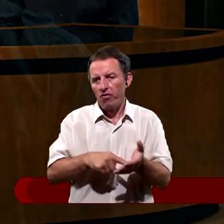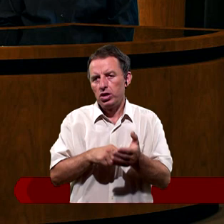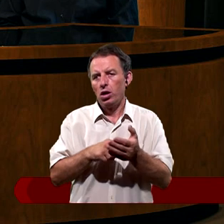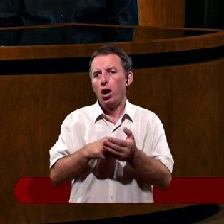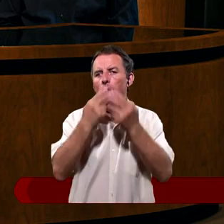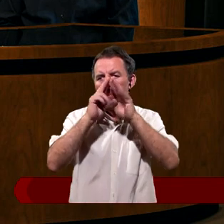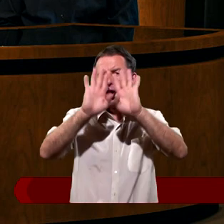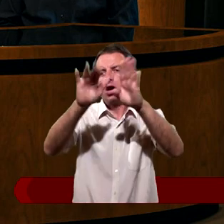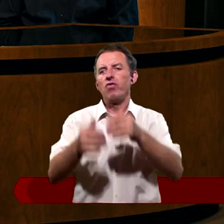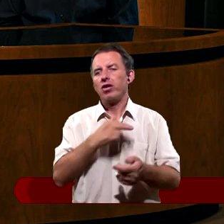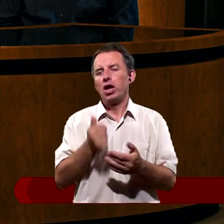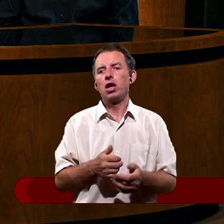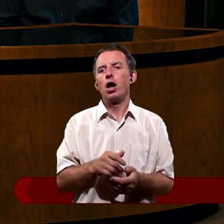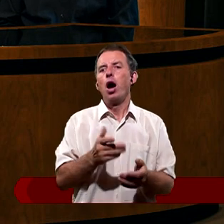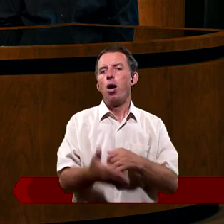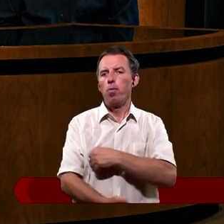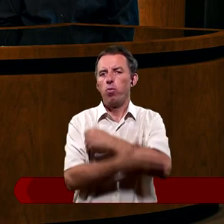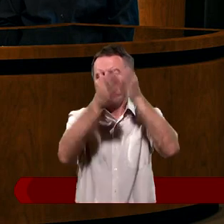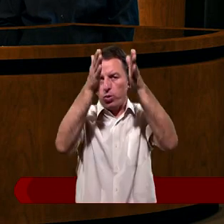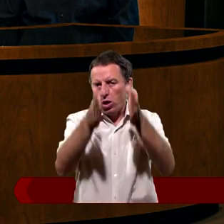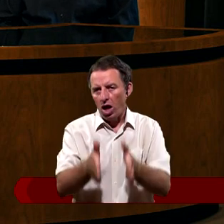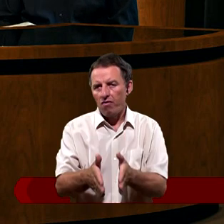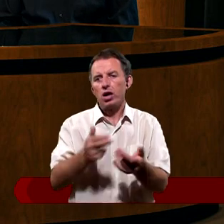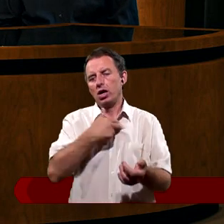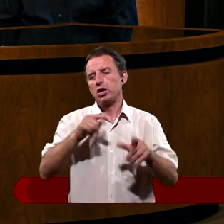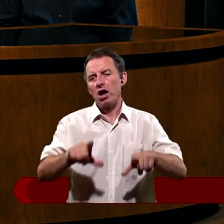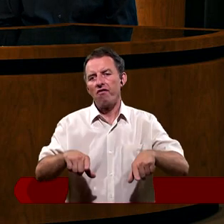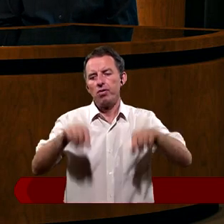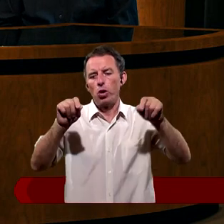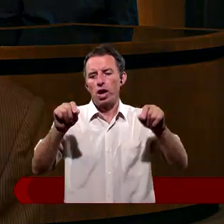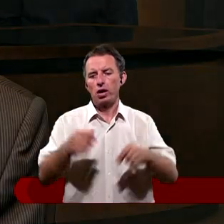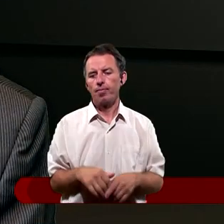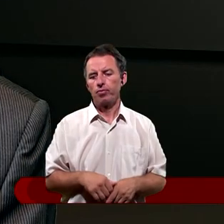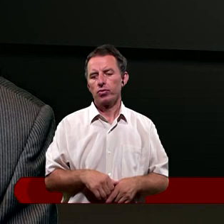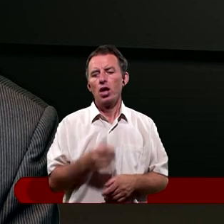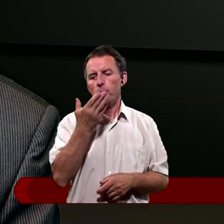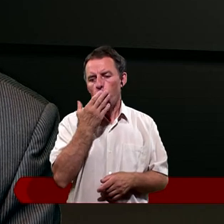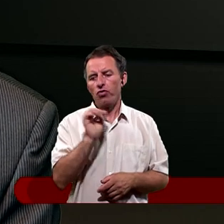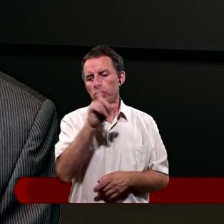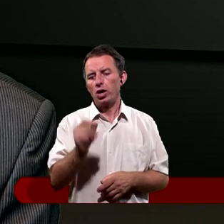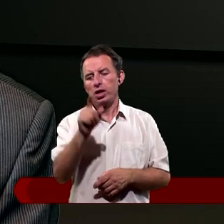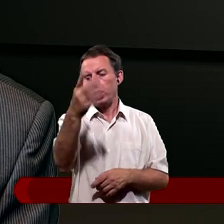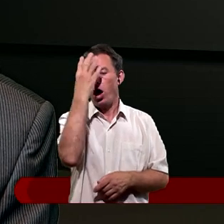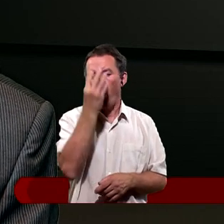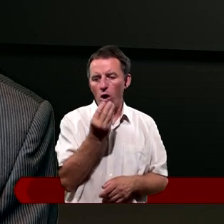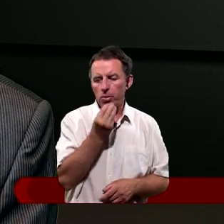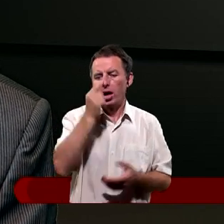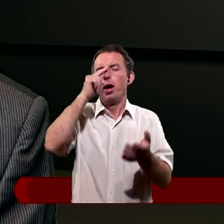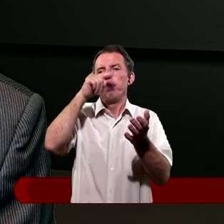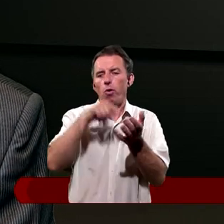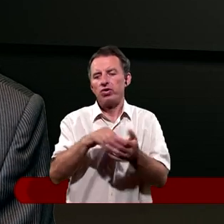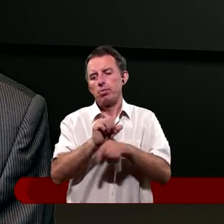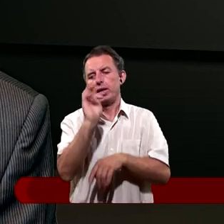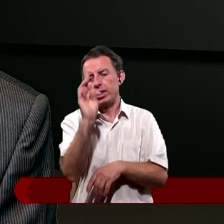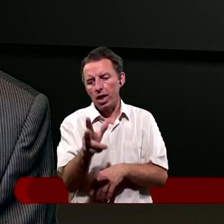dominować w naszych postawach i w naszych wyborach, jeżeli no, chcemy być światłością. Tak, wydawałoby się mogło, że ten obraz to powinien